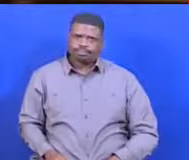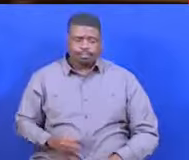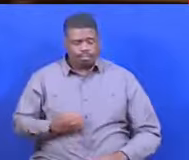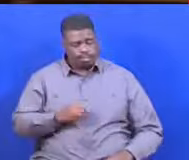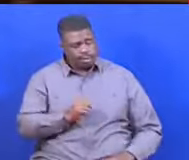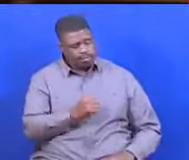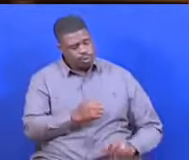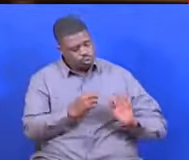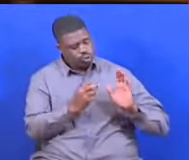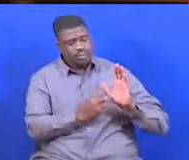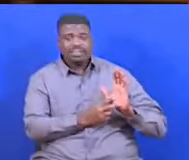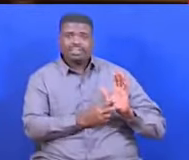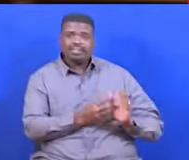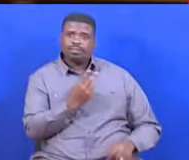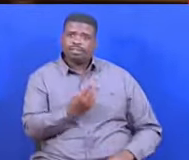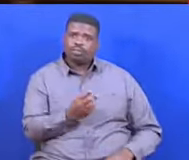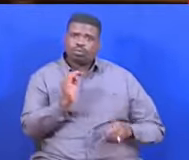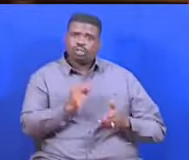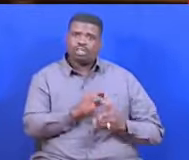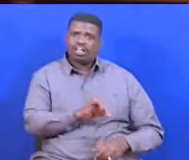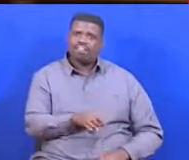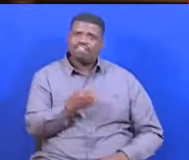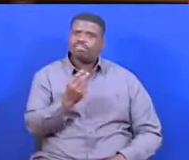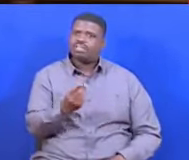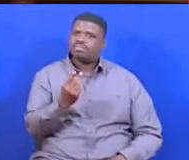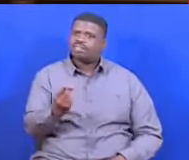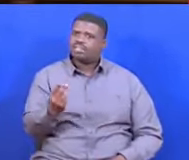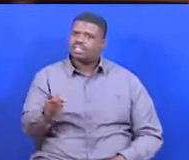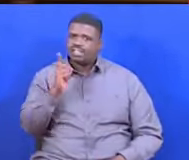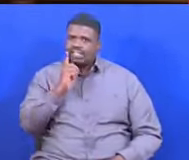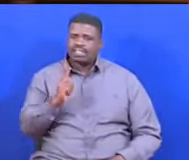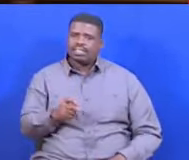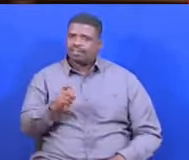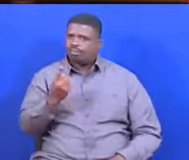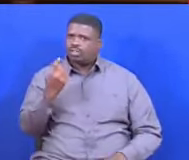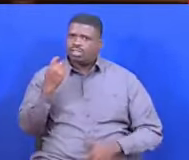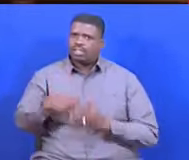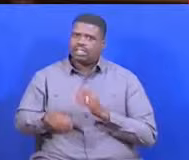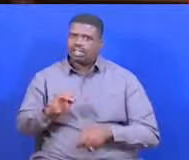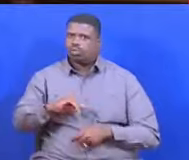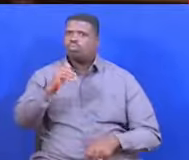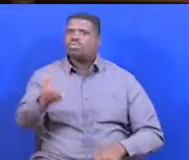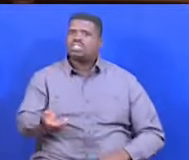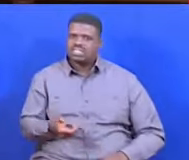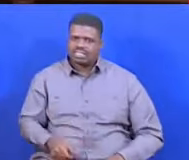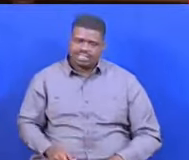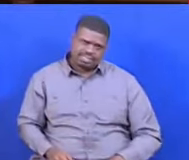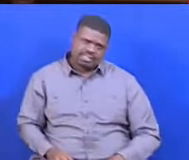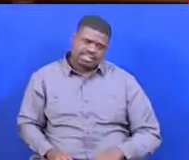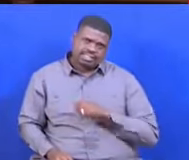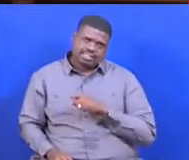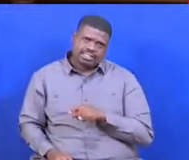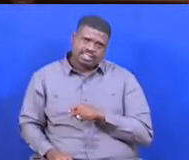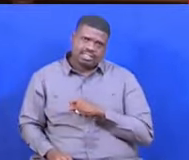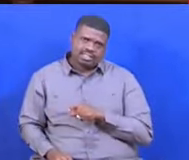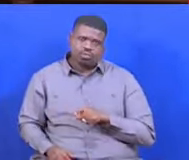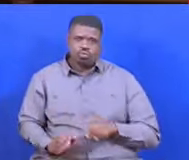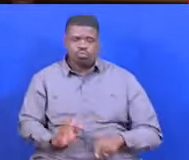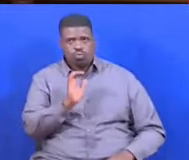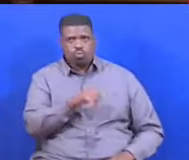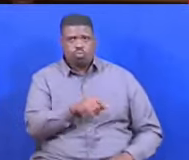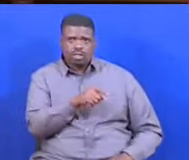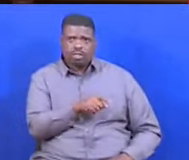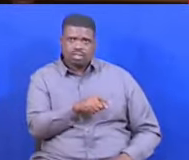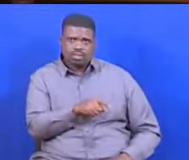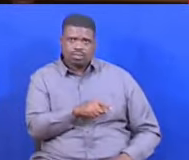72,000,000, hata ukiweka shilingi 2,000 kwenye kila line moja ikati kwa mwezi, ambaye kwa mwaka